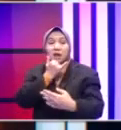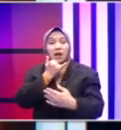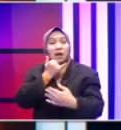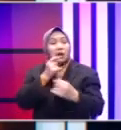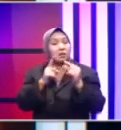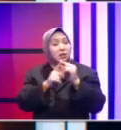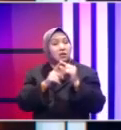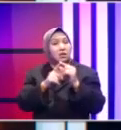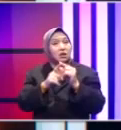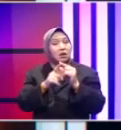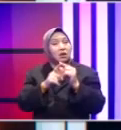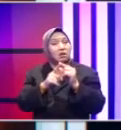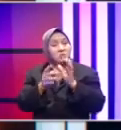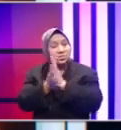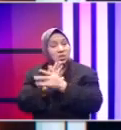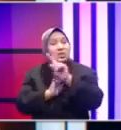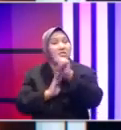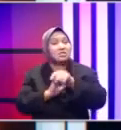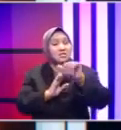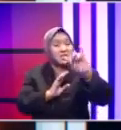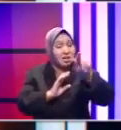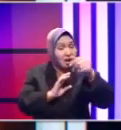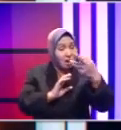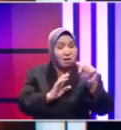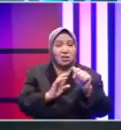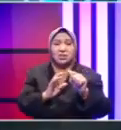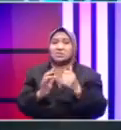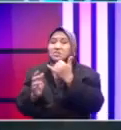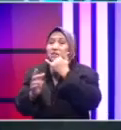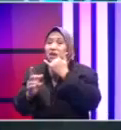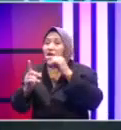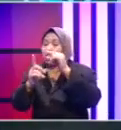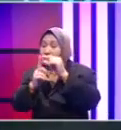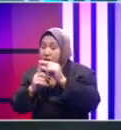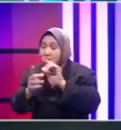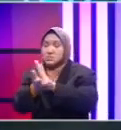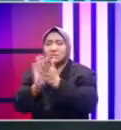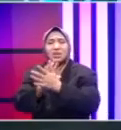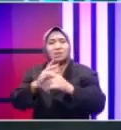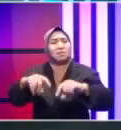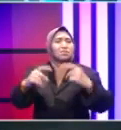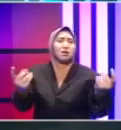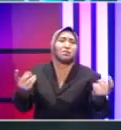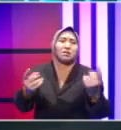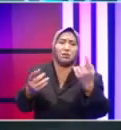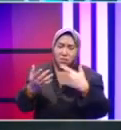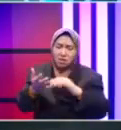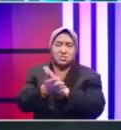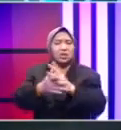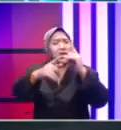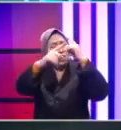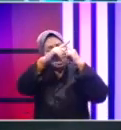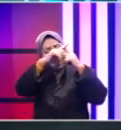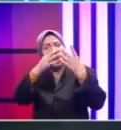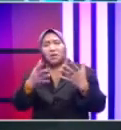terjadi j-hope Kazuto tidak kate lagi Indonesia ditolak kosong oke silakan lagi beli Jadi hilap tuh kan